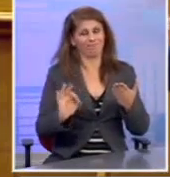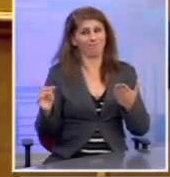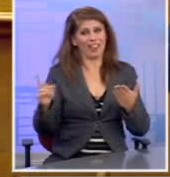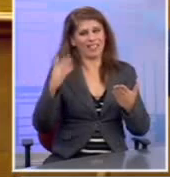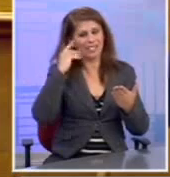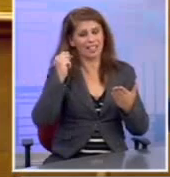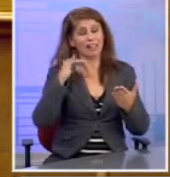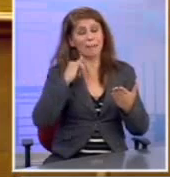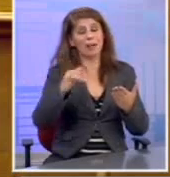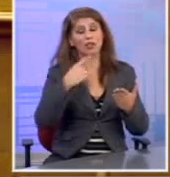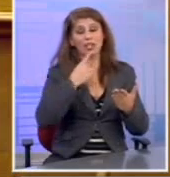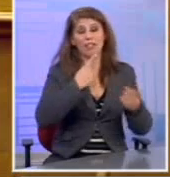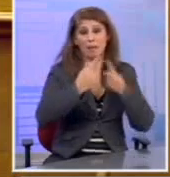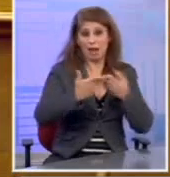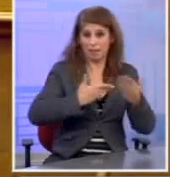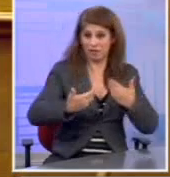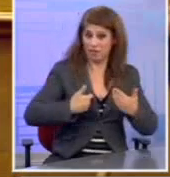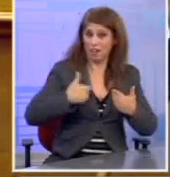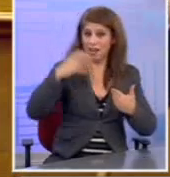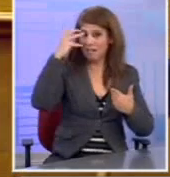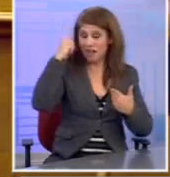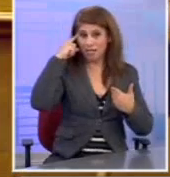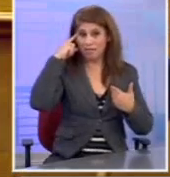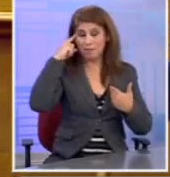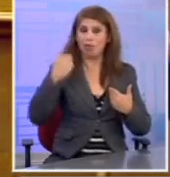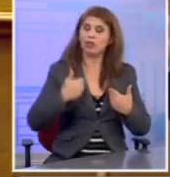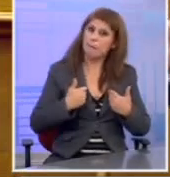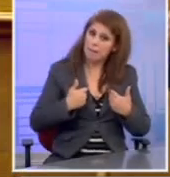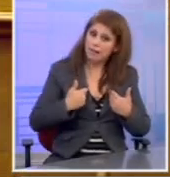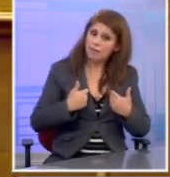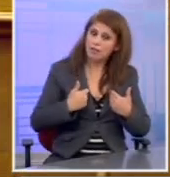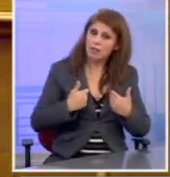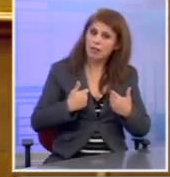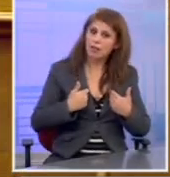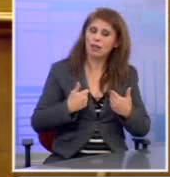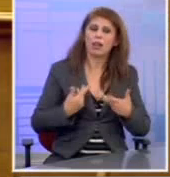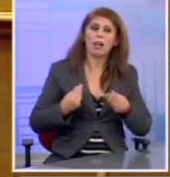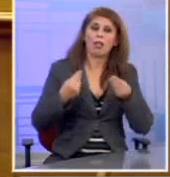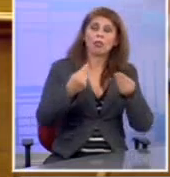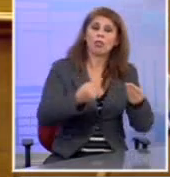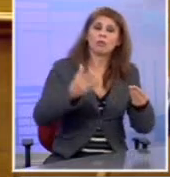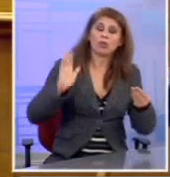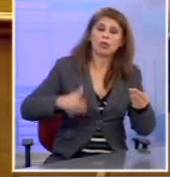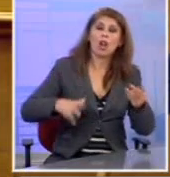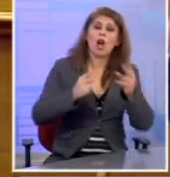όταν αναφέρεστε σε αυτήν, να θυμάστε το γεγονός ότι εμείς δώσαμε στο τέλος ένα αποτέλεσμα που παρά τις